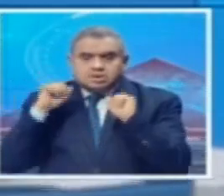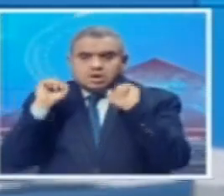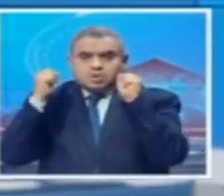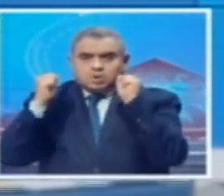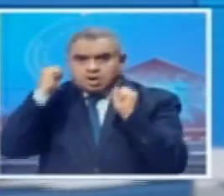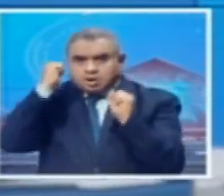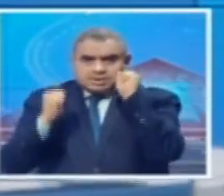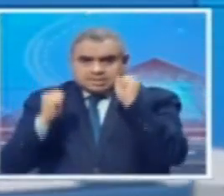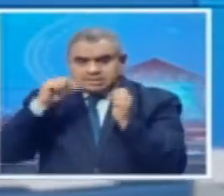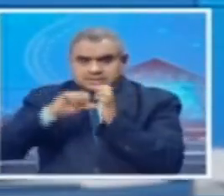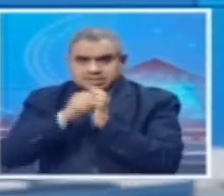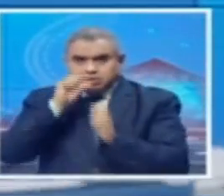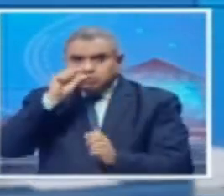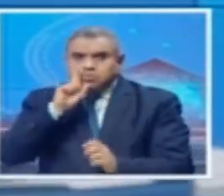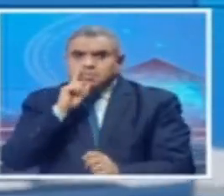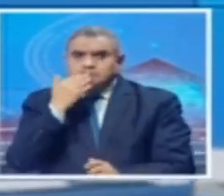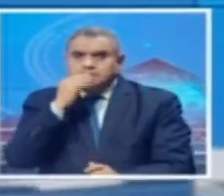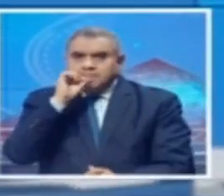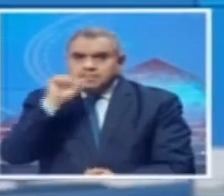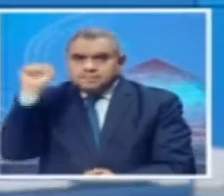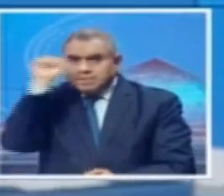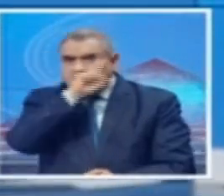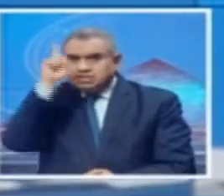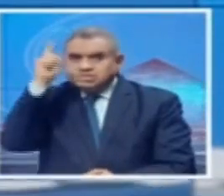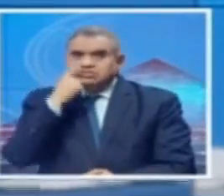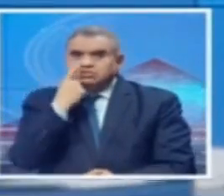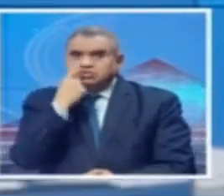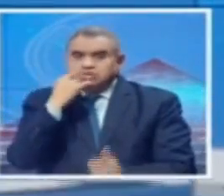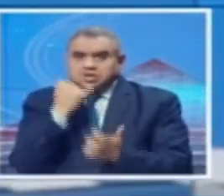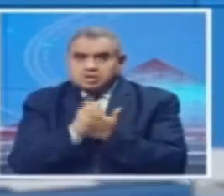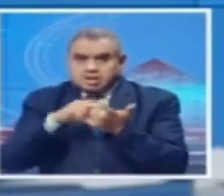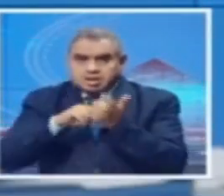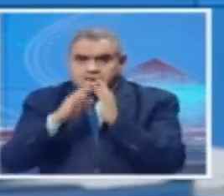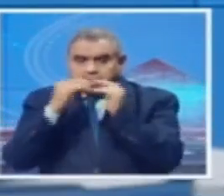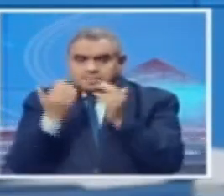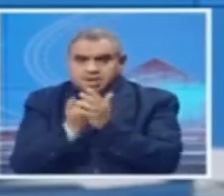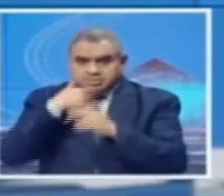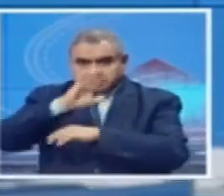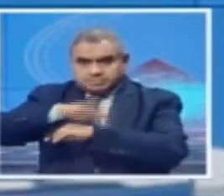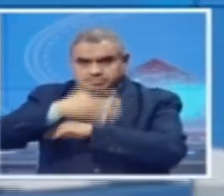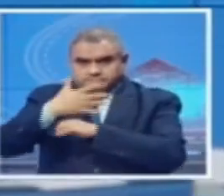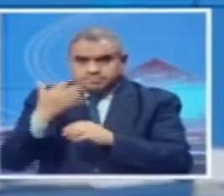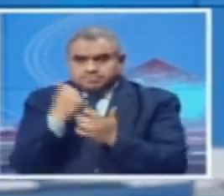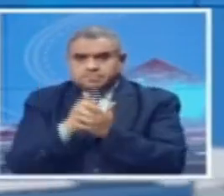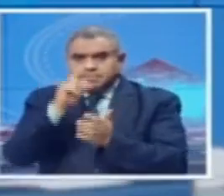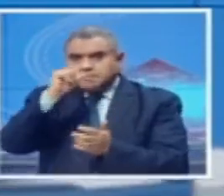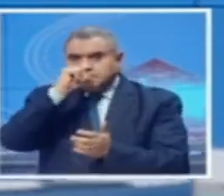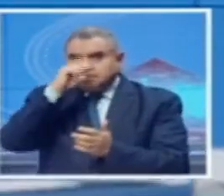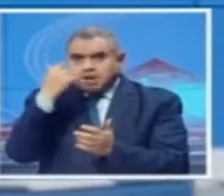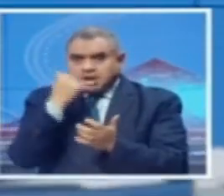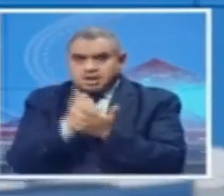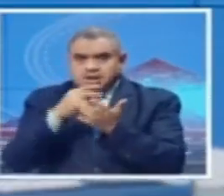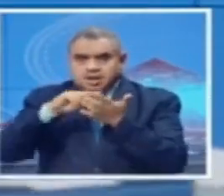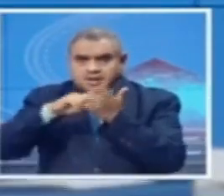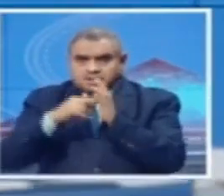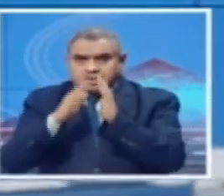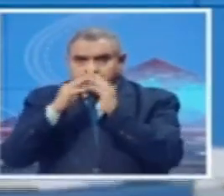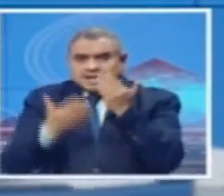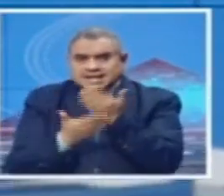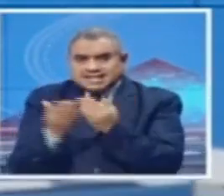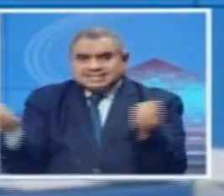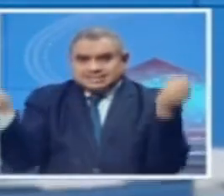والطاقة المتجددة الدكتور محمد شاكر أن مصر أعدت خطة استراتيجية لتحلية المياه من مصادر الطاقة